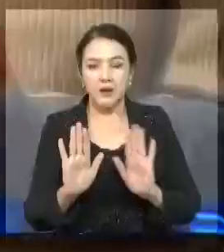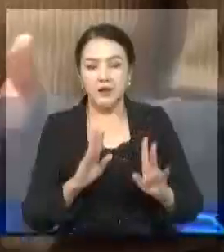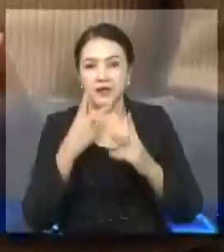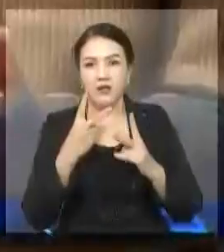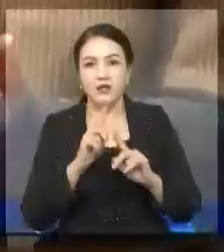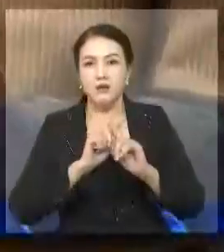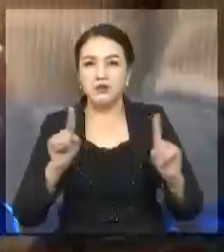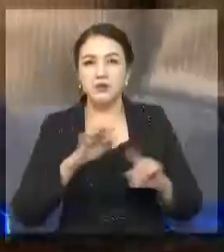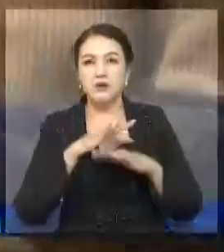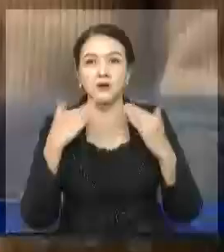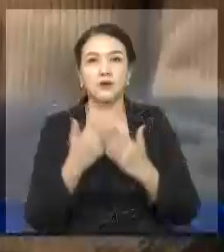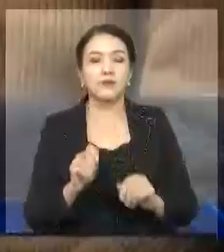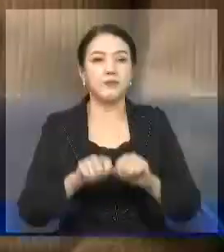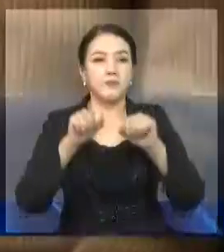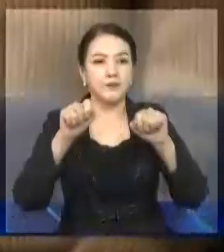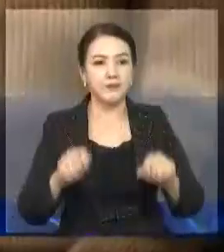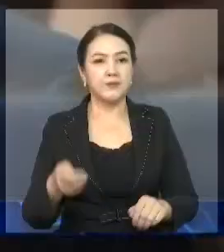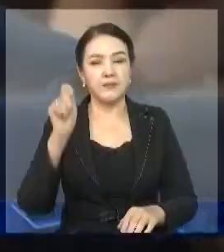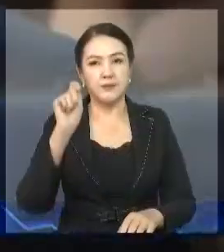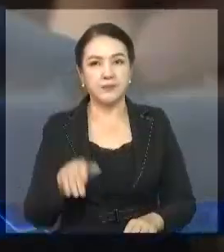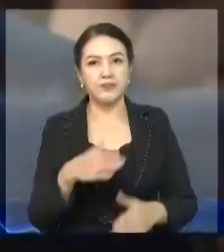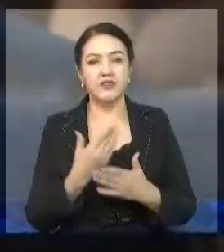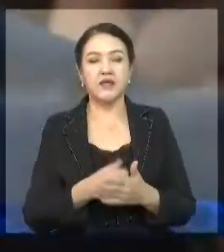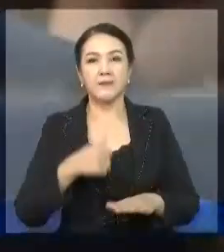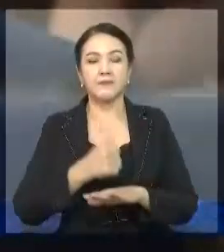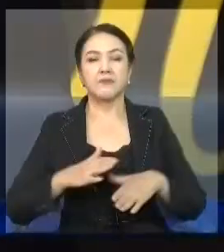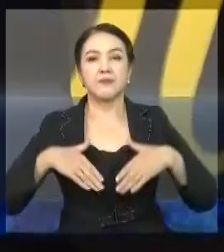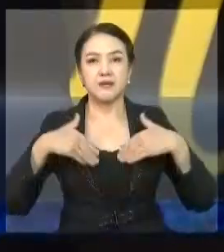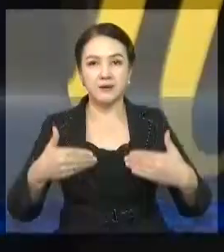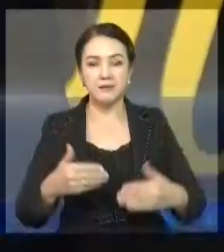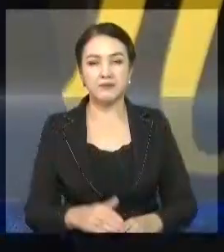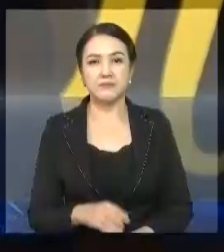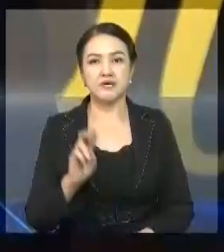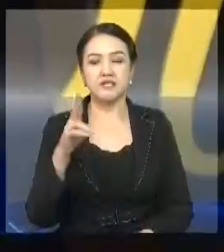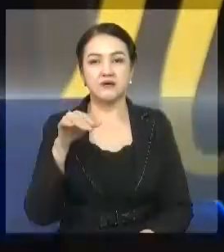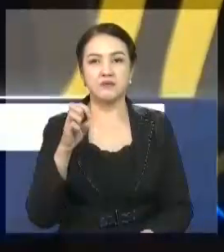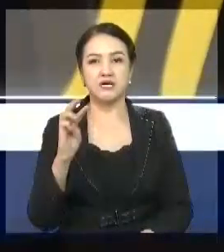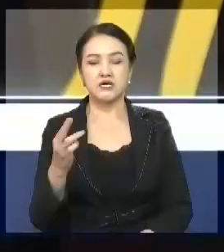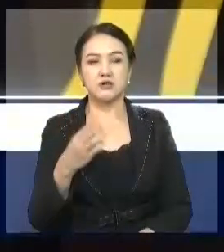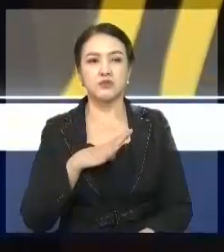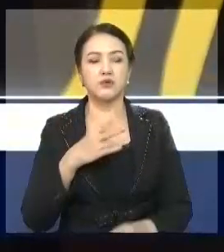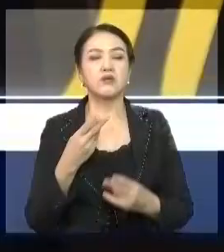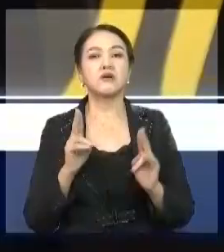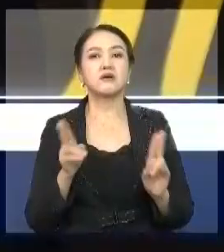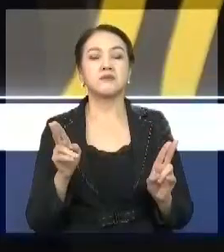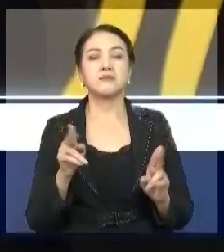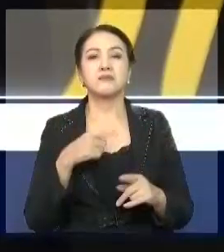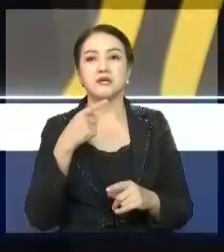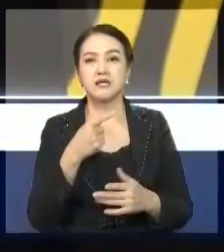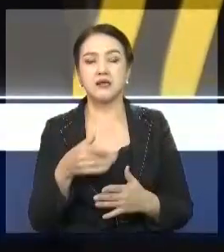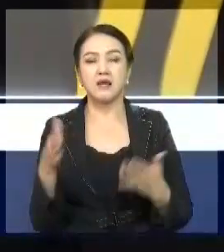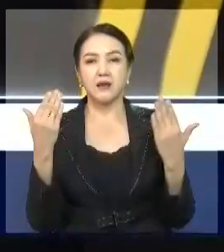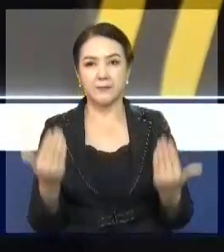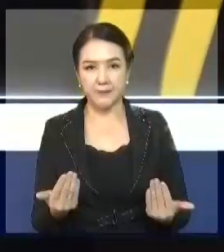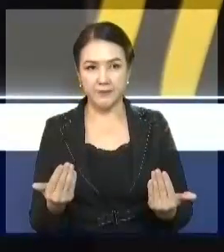бүгін ерекше көп. Ашылу салтанатына келгендерді аймақ басшысы құттықтады. Димаш ол кім деген кезде әрине ол